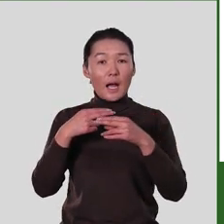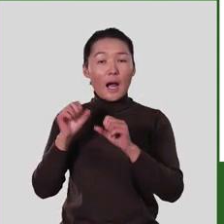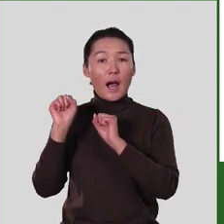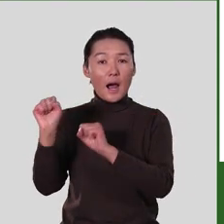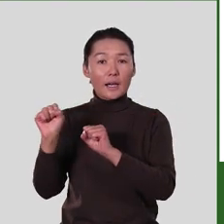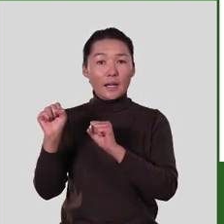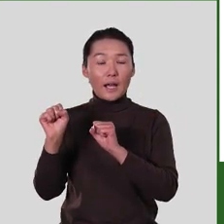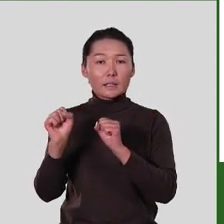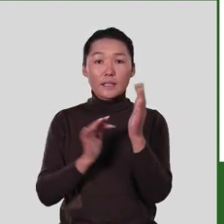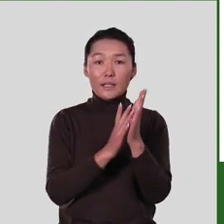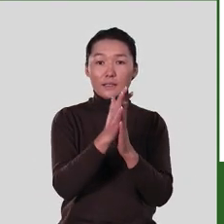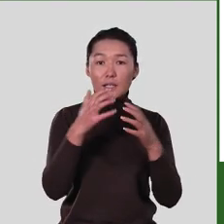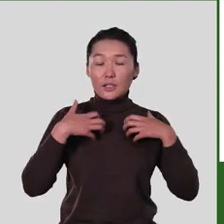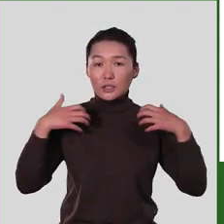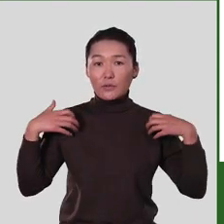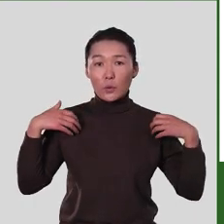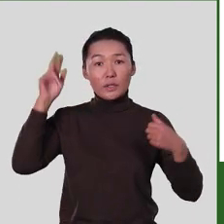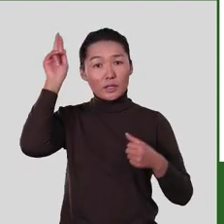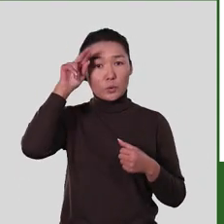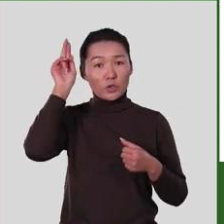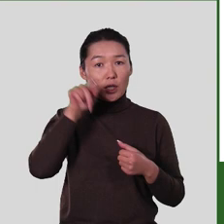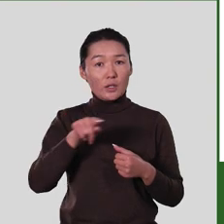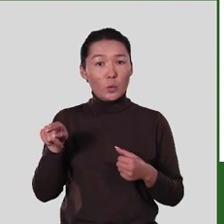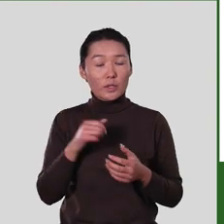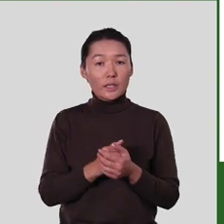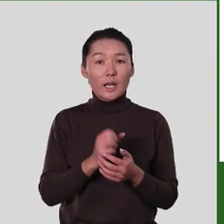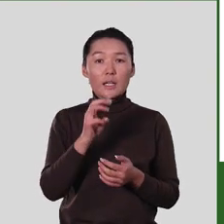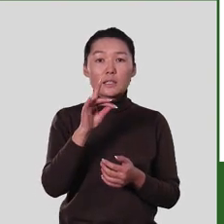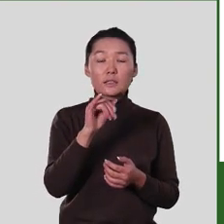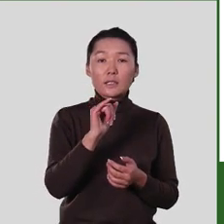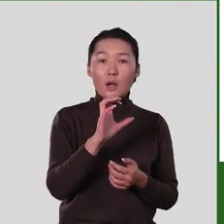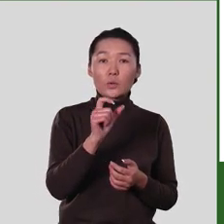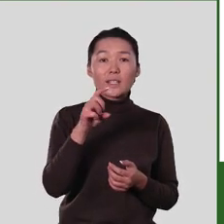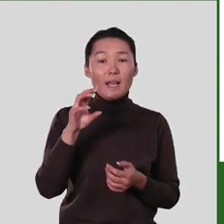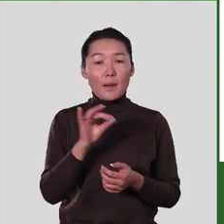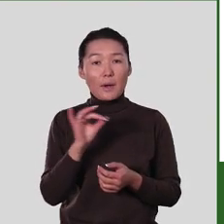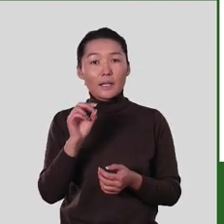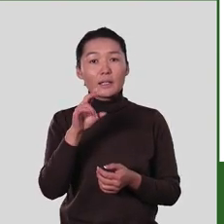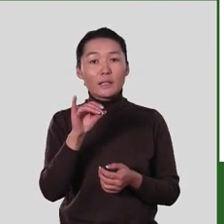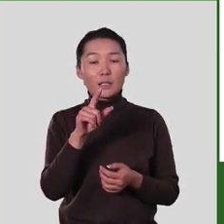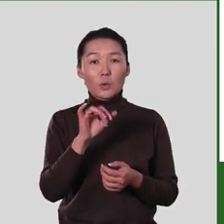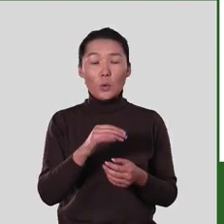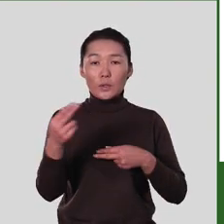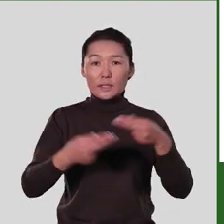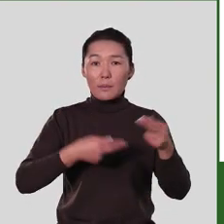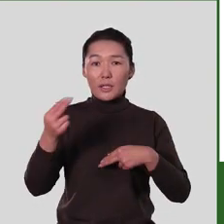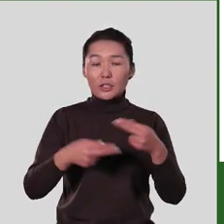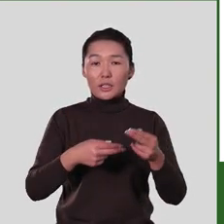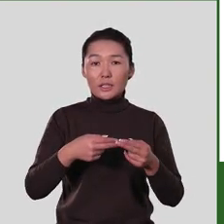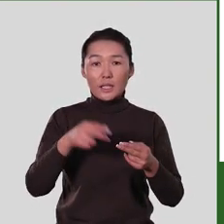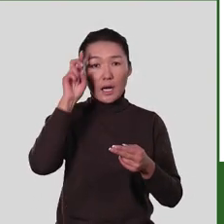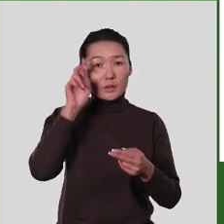растений и животных и изучению их. Страус эму и кенгуру изображены на государственном